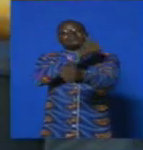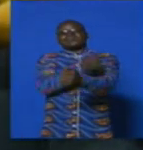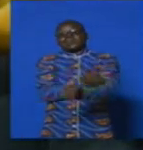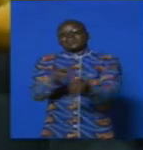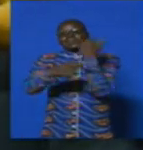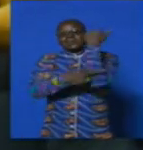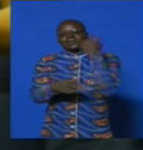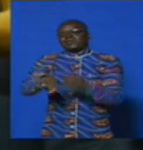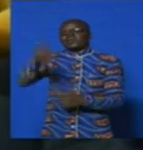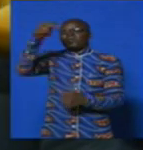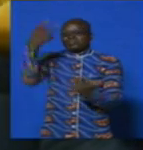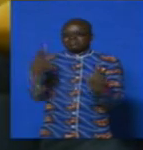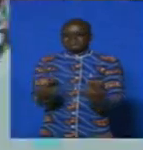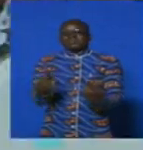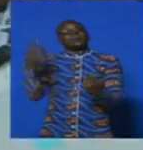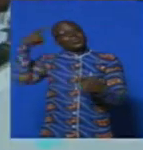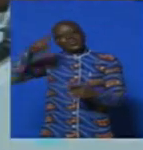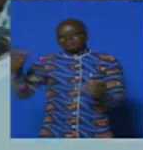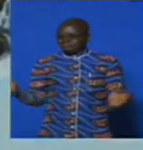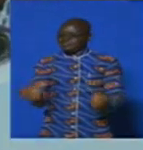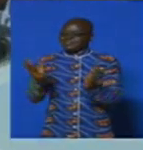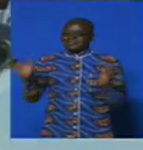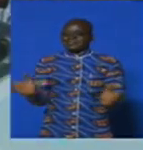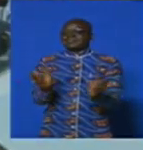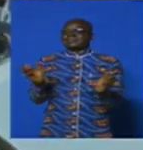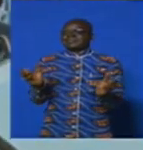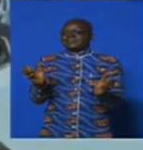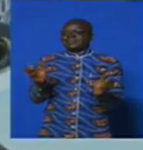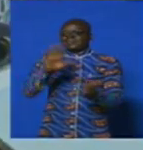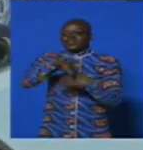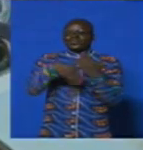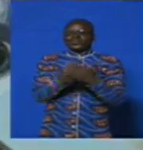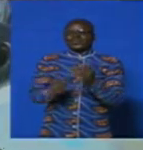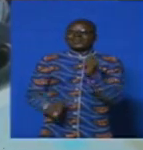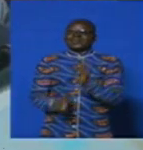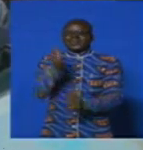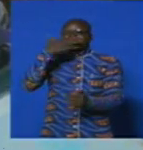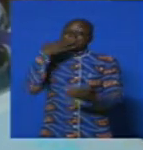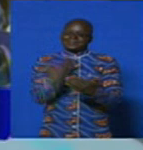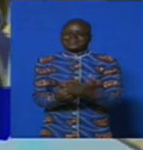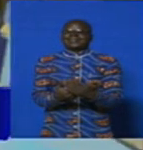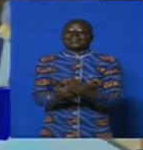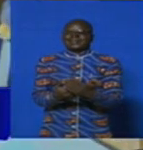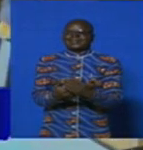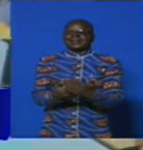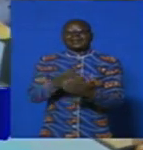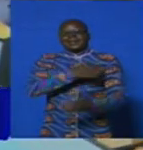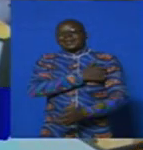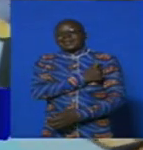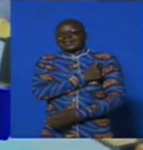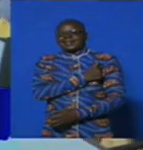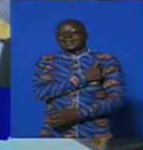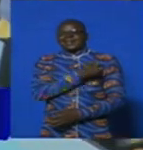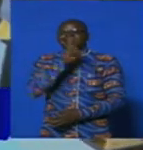Hauts-Bassins sont présentes pour les encourager. Tout se passe bien. Et les candidats